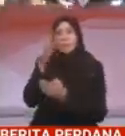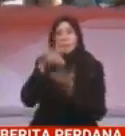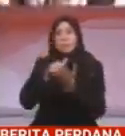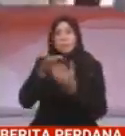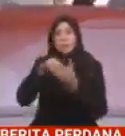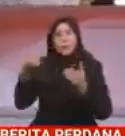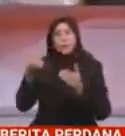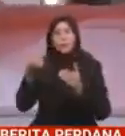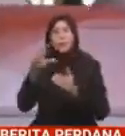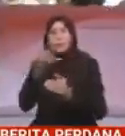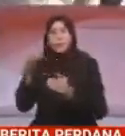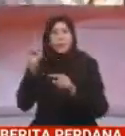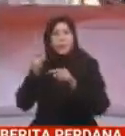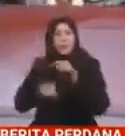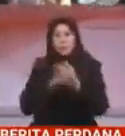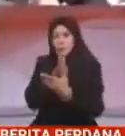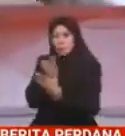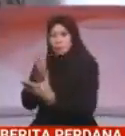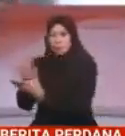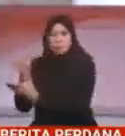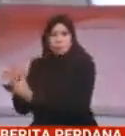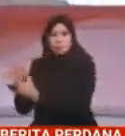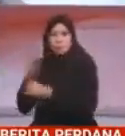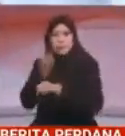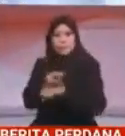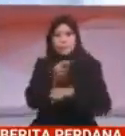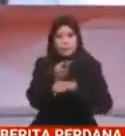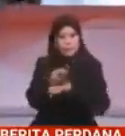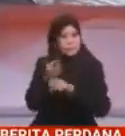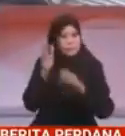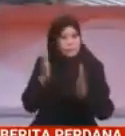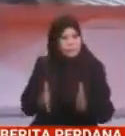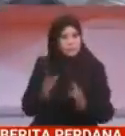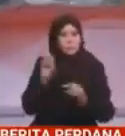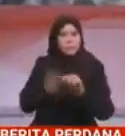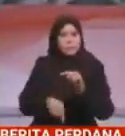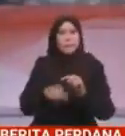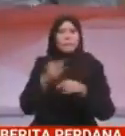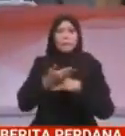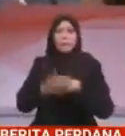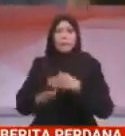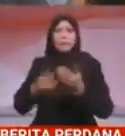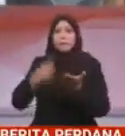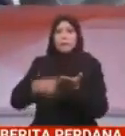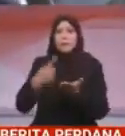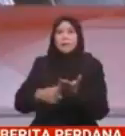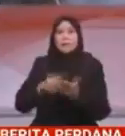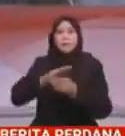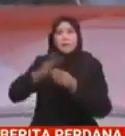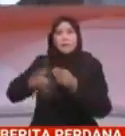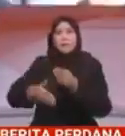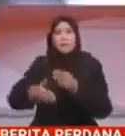penjamin serta dilarang mengganggu mana-mana saksi penuaan sehingga pembicaraan selesai